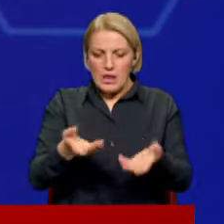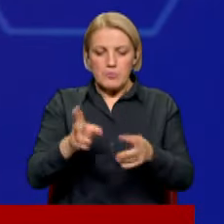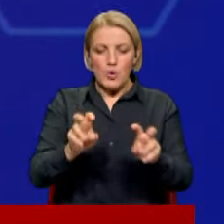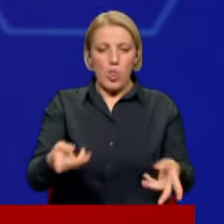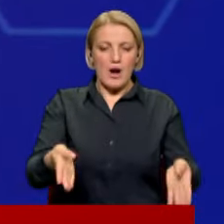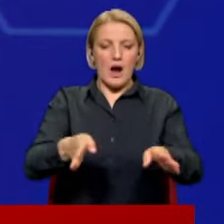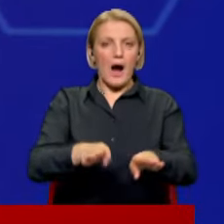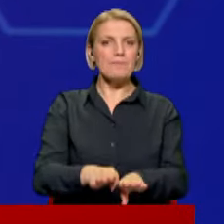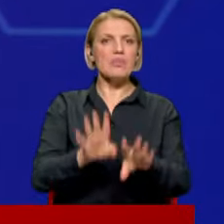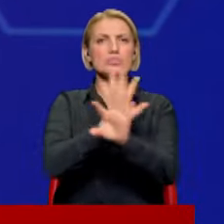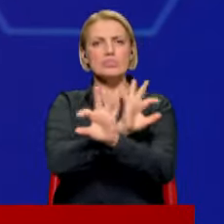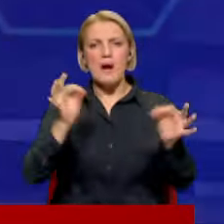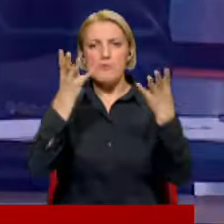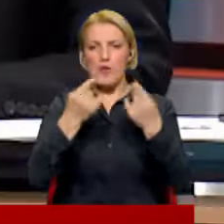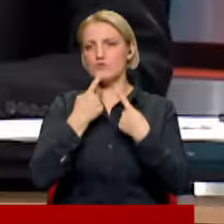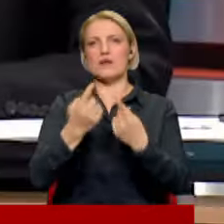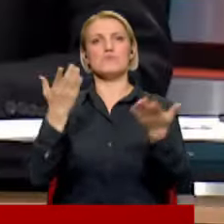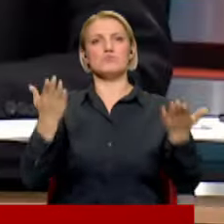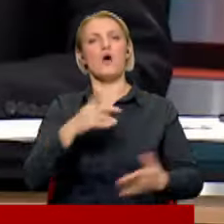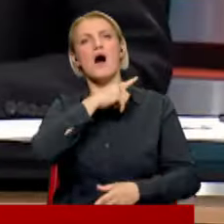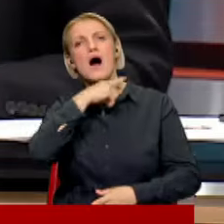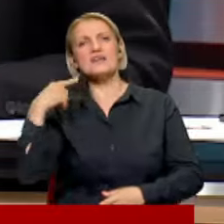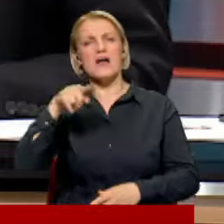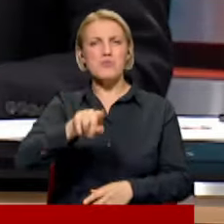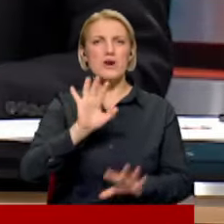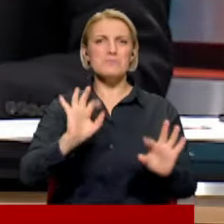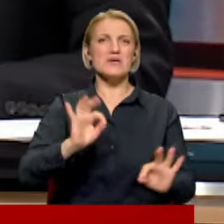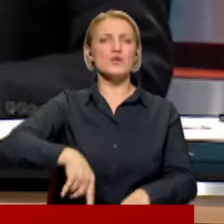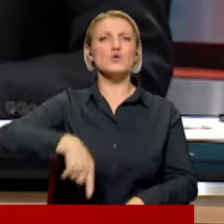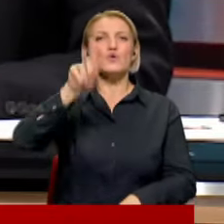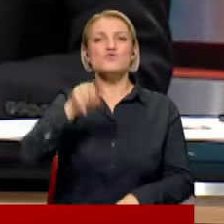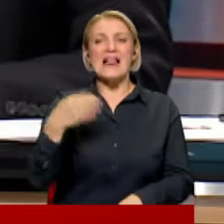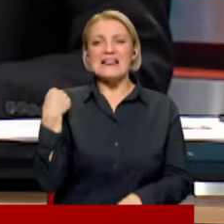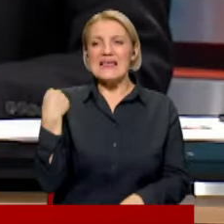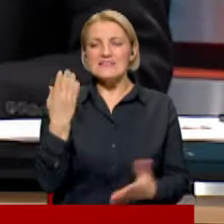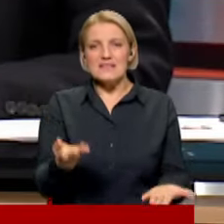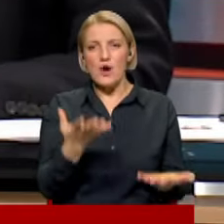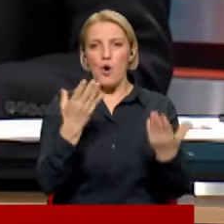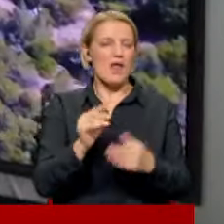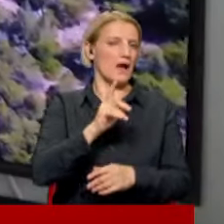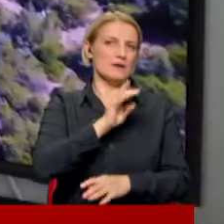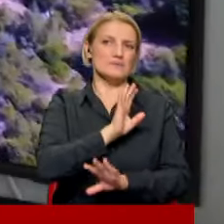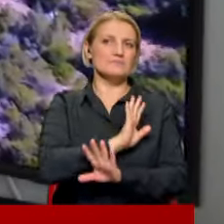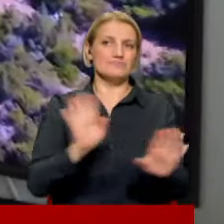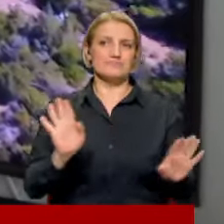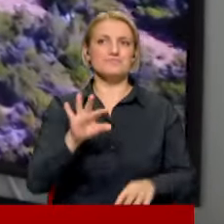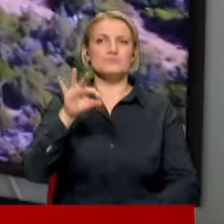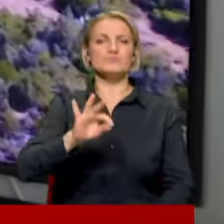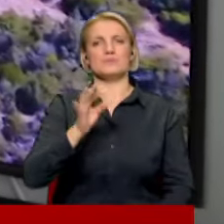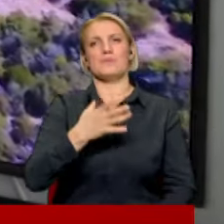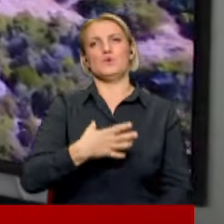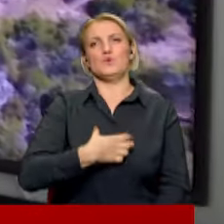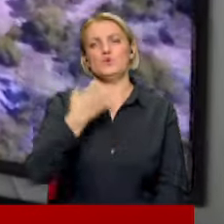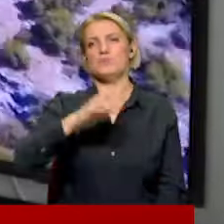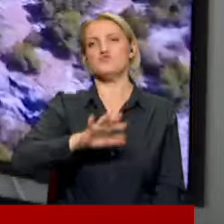kapandı şeklinde tam olarak söylediğim budur asla böyle bir sızıntı güncel olarak söz konusu değil önce maalesef